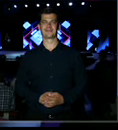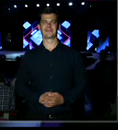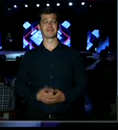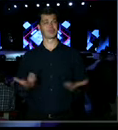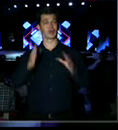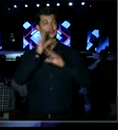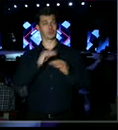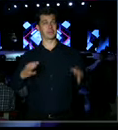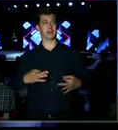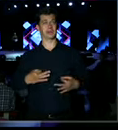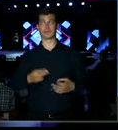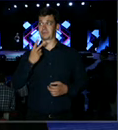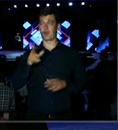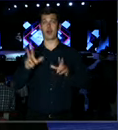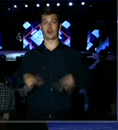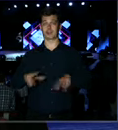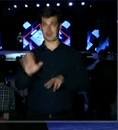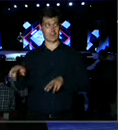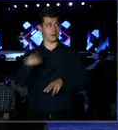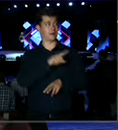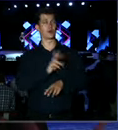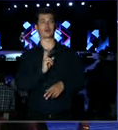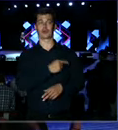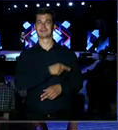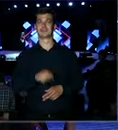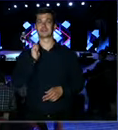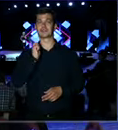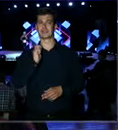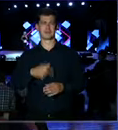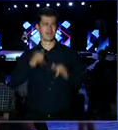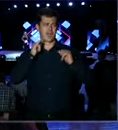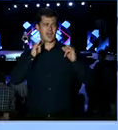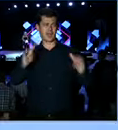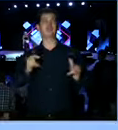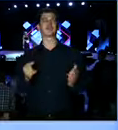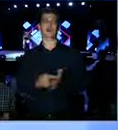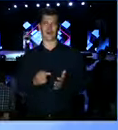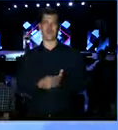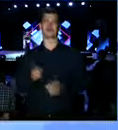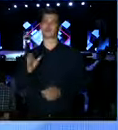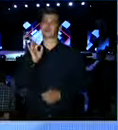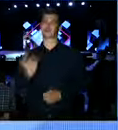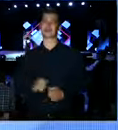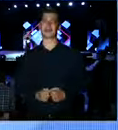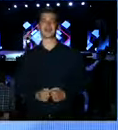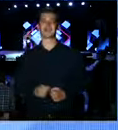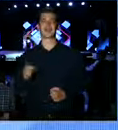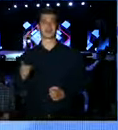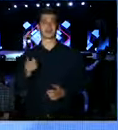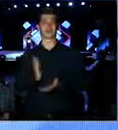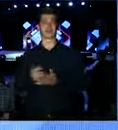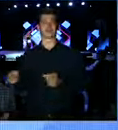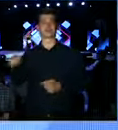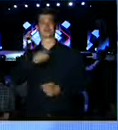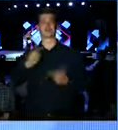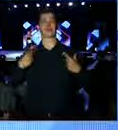Szanowni Państwo, czy jest rodzina i czy są znajomi tych kandydatek na widowni? O, dobrze. Odmeldowali się, dobrze.